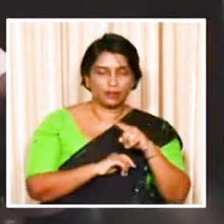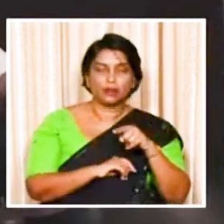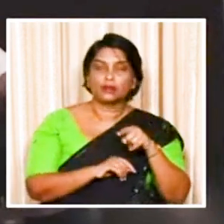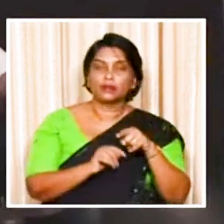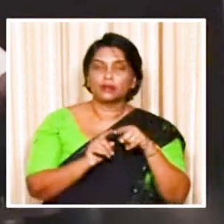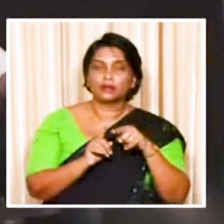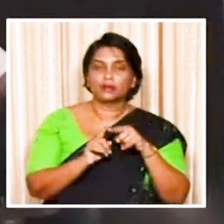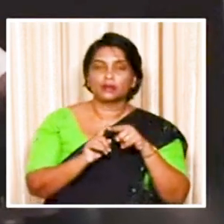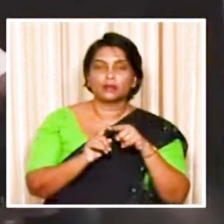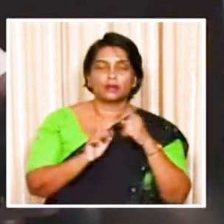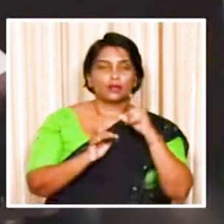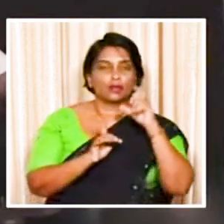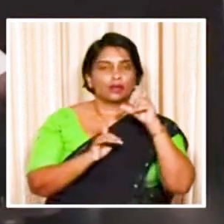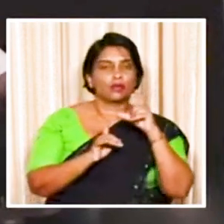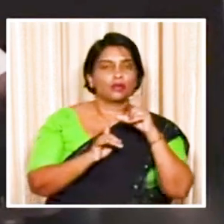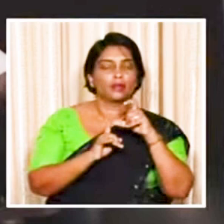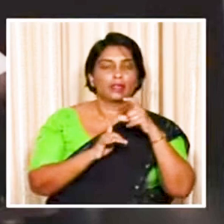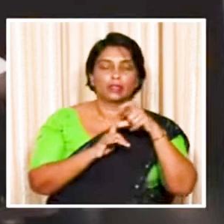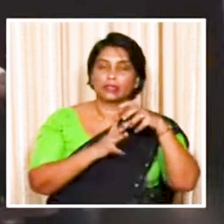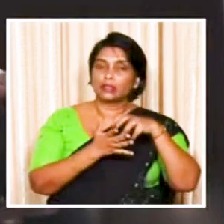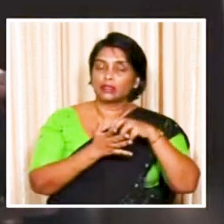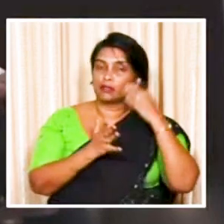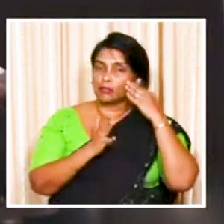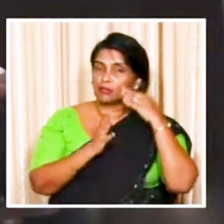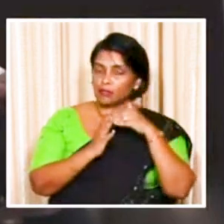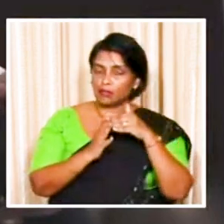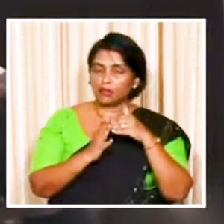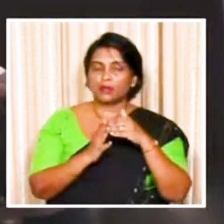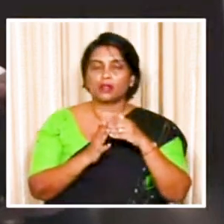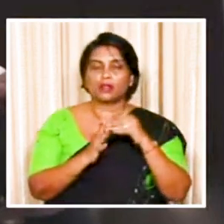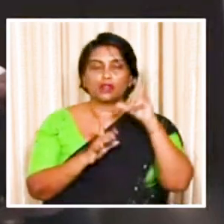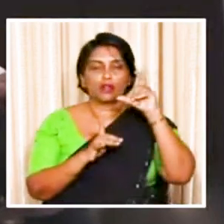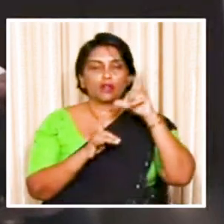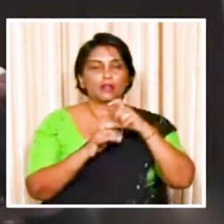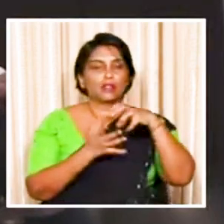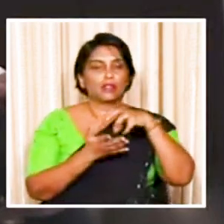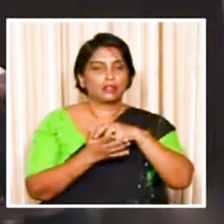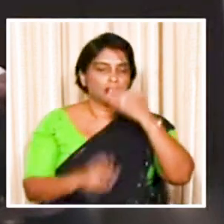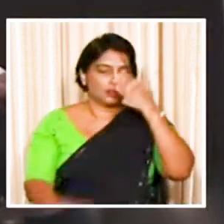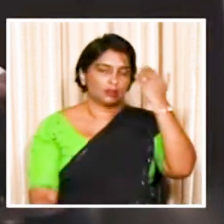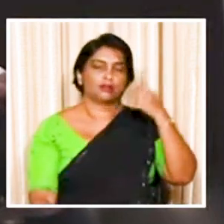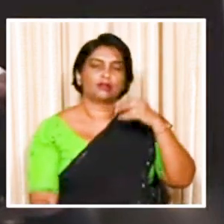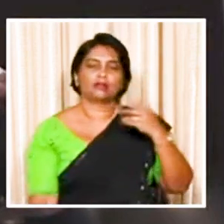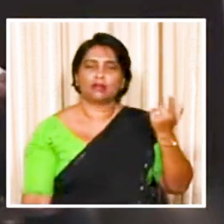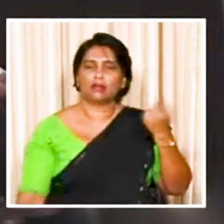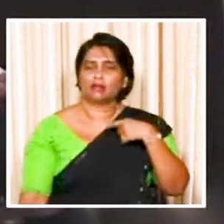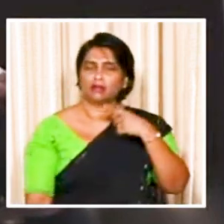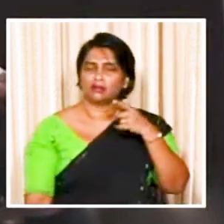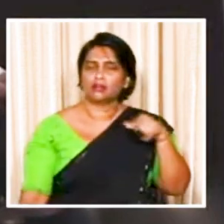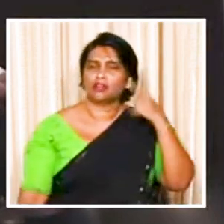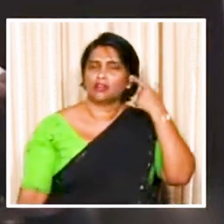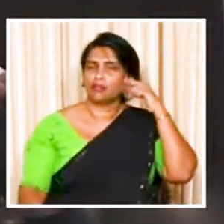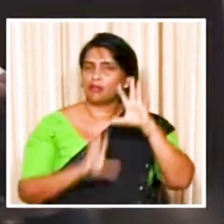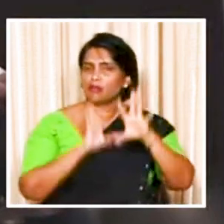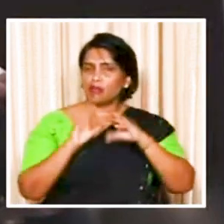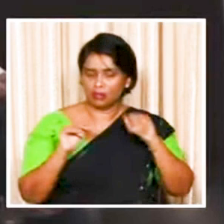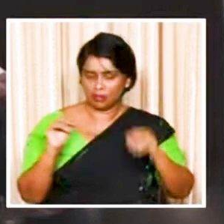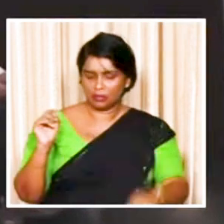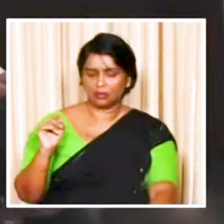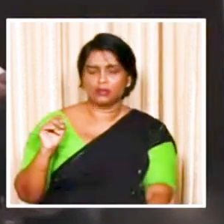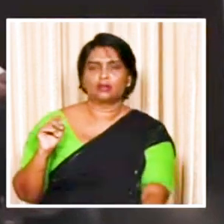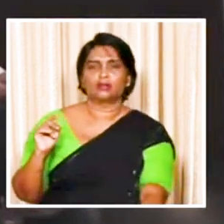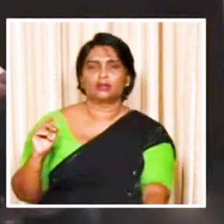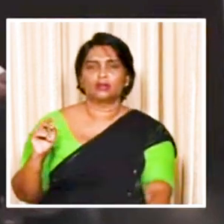மையப்படுத்திய கொழும்பிலே வாழுகின்ற தமிழர்கள் எங்களிடமும் முறையிடுகின்றார்கள். காலமை அல்லது மாலை நேரங்களிலே போலீசார்